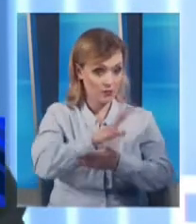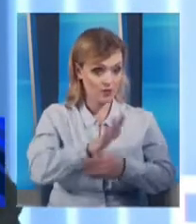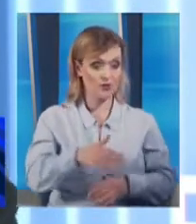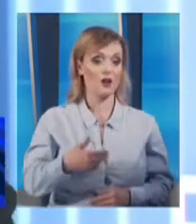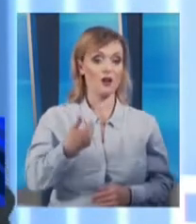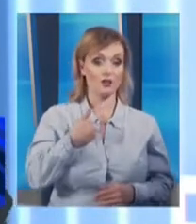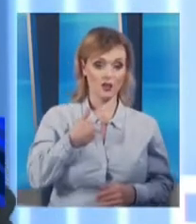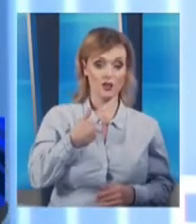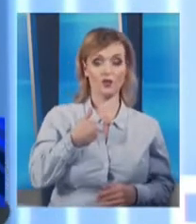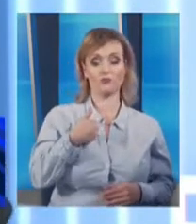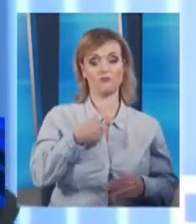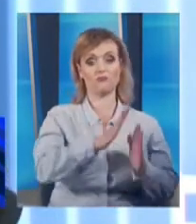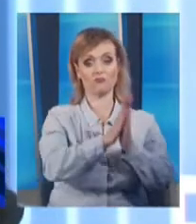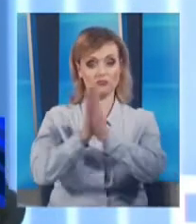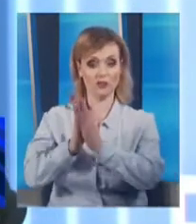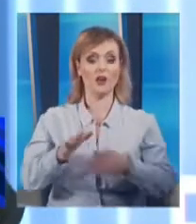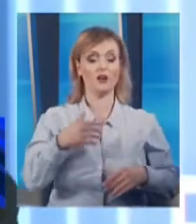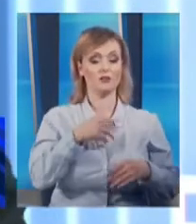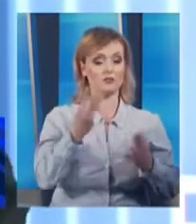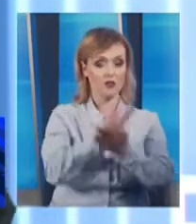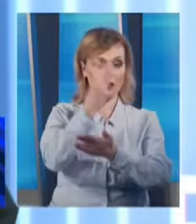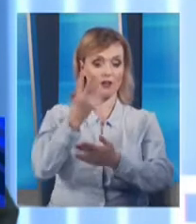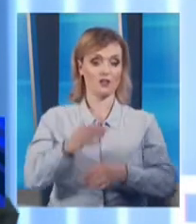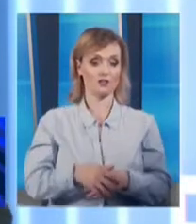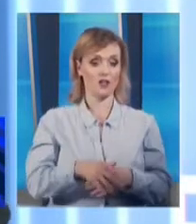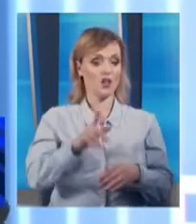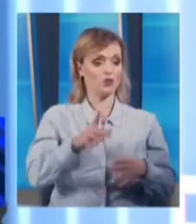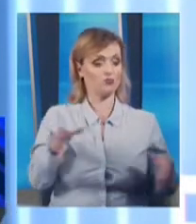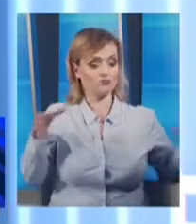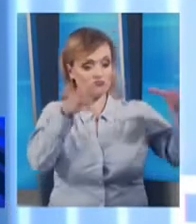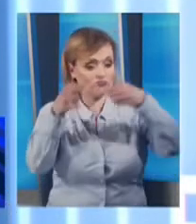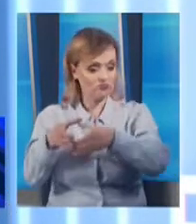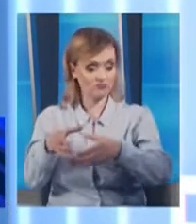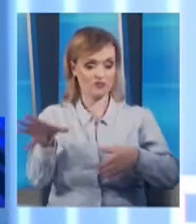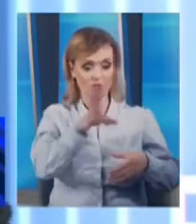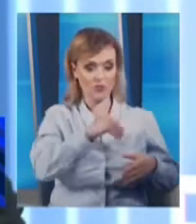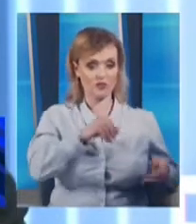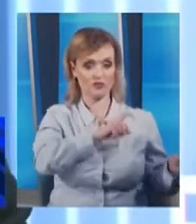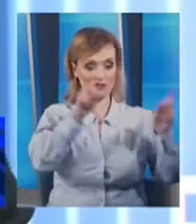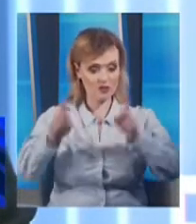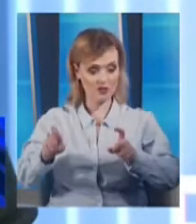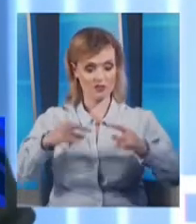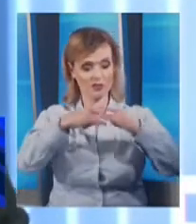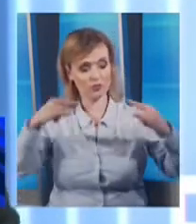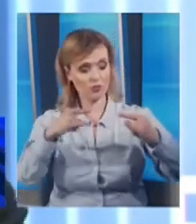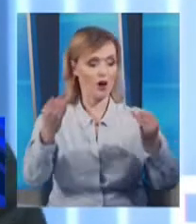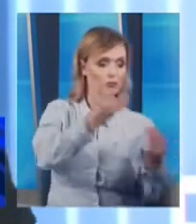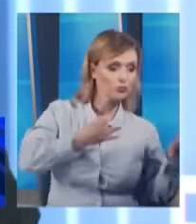cu mesaje diferite de 3 ori la rând pentru a conjuga eforturile și a proteja